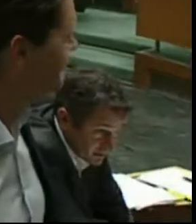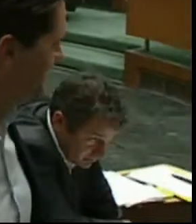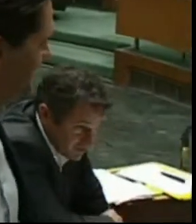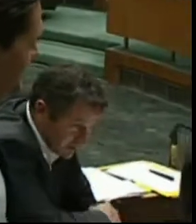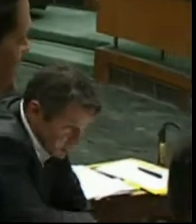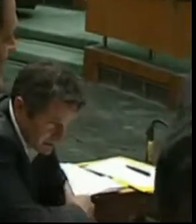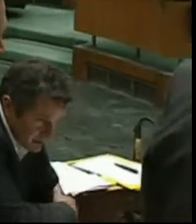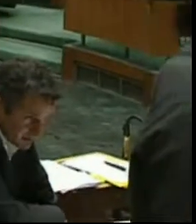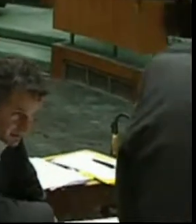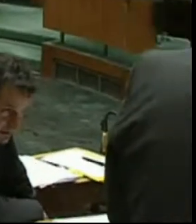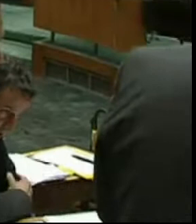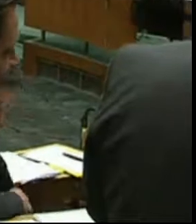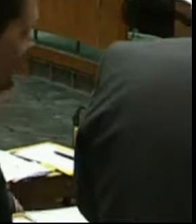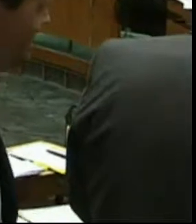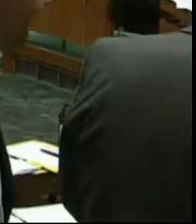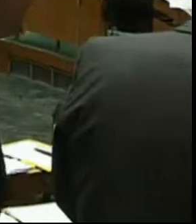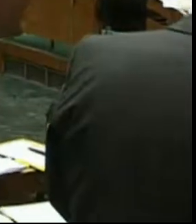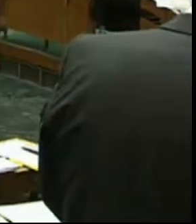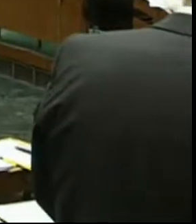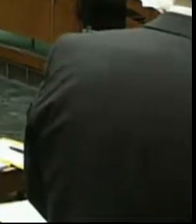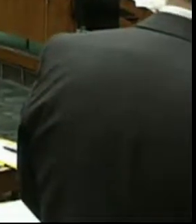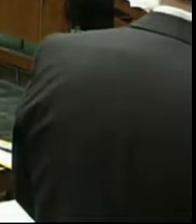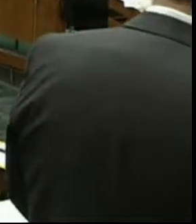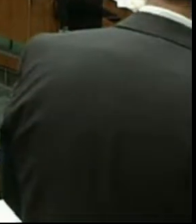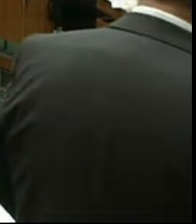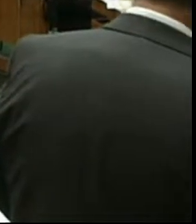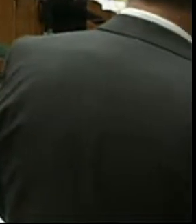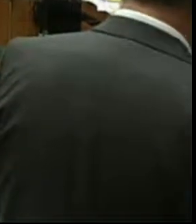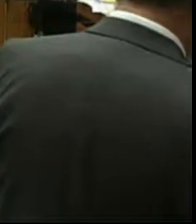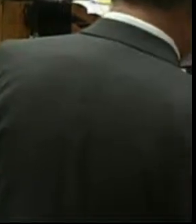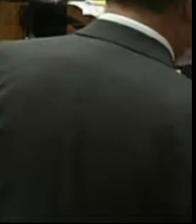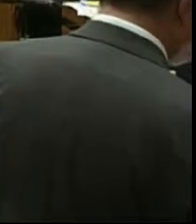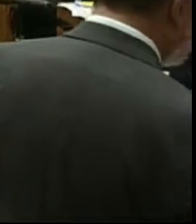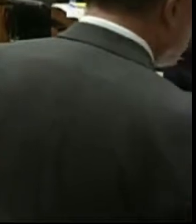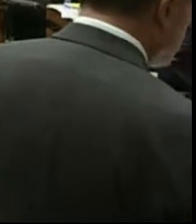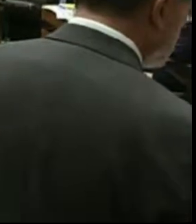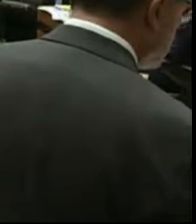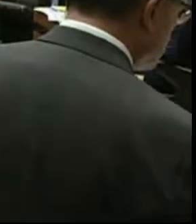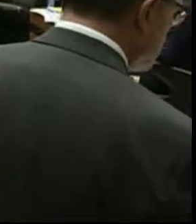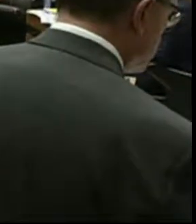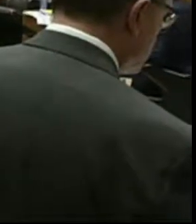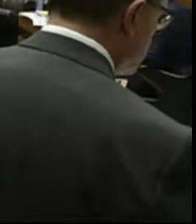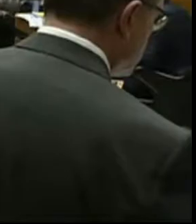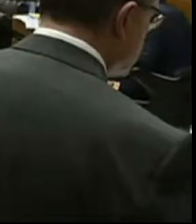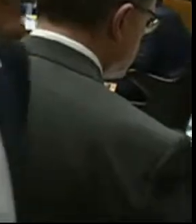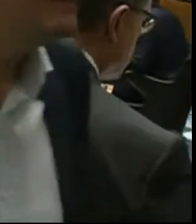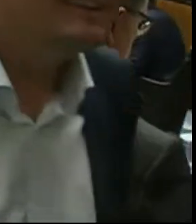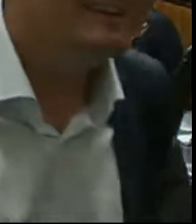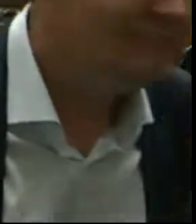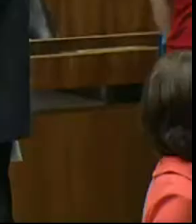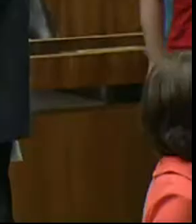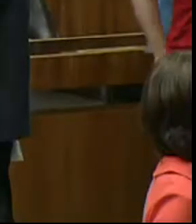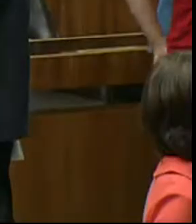im Verwaltungs- und Strukturbereich. Die FPÖ war klar gegen